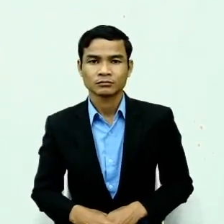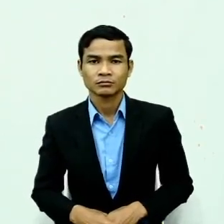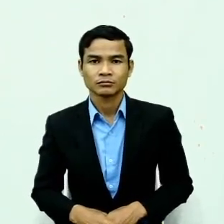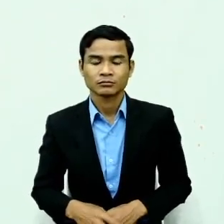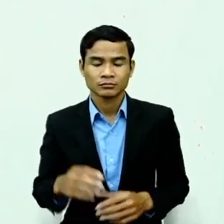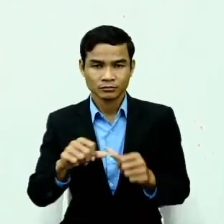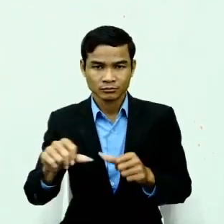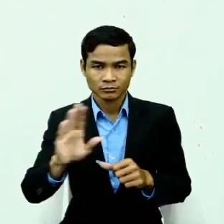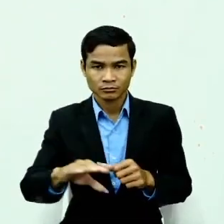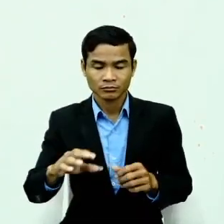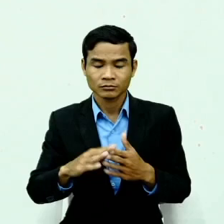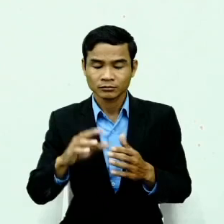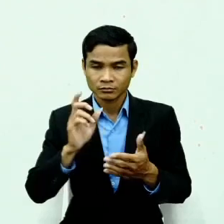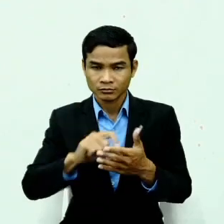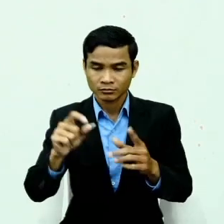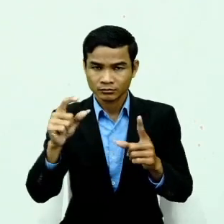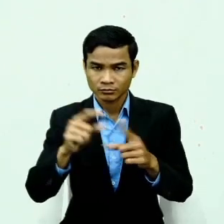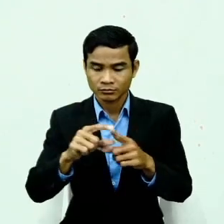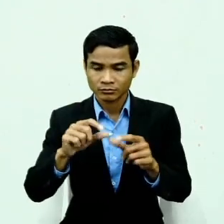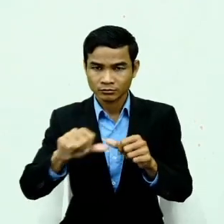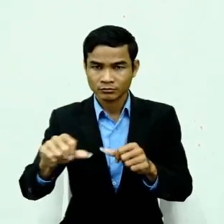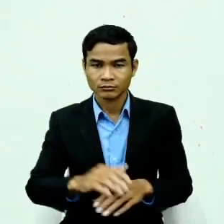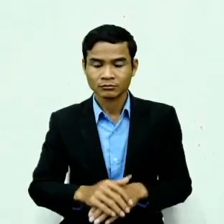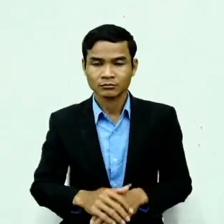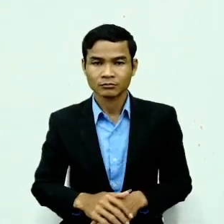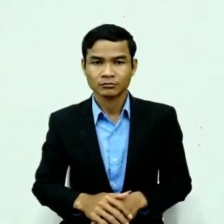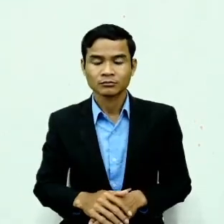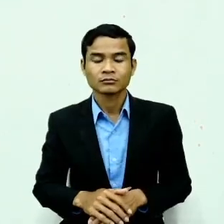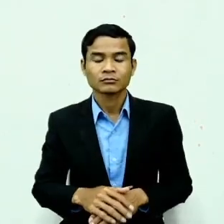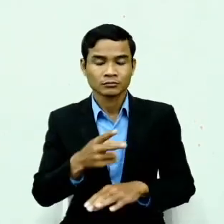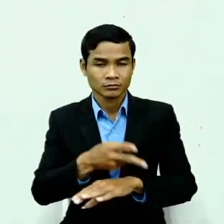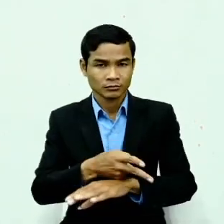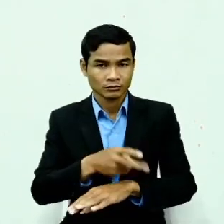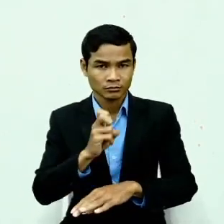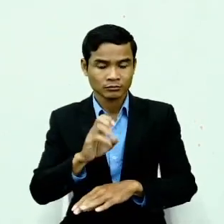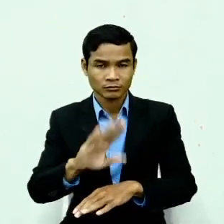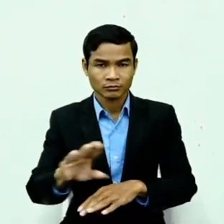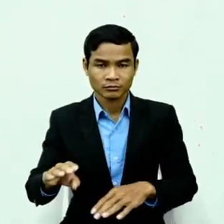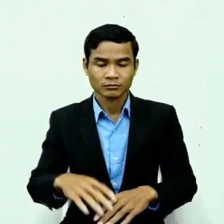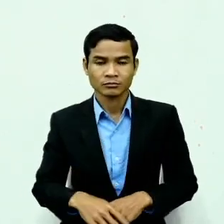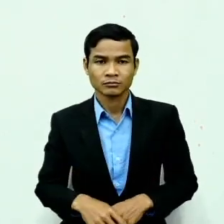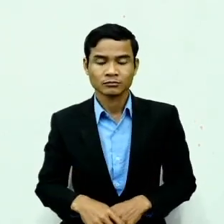cha chị bàn to cha con sẽ xe pía com chảy